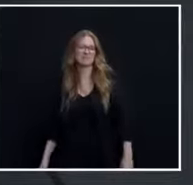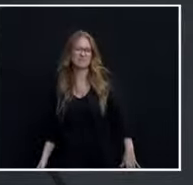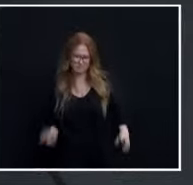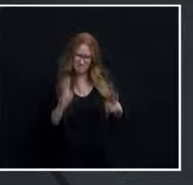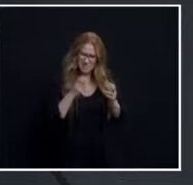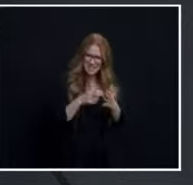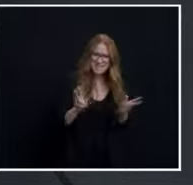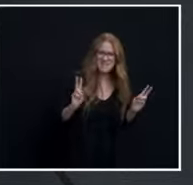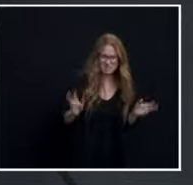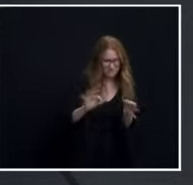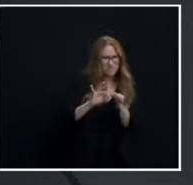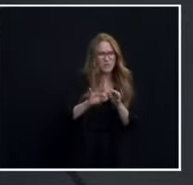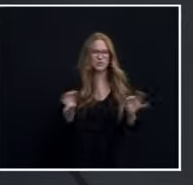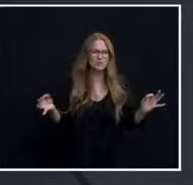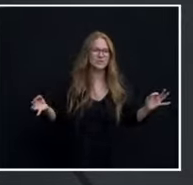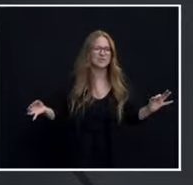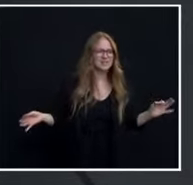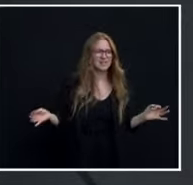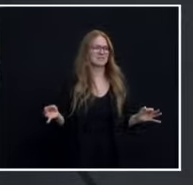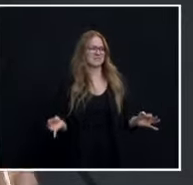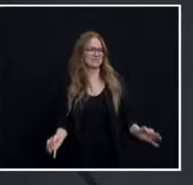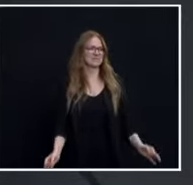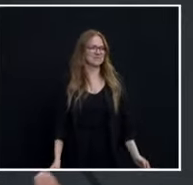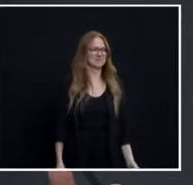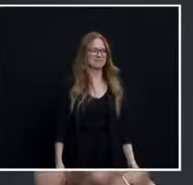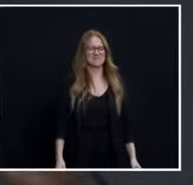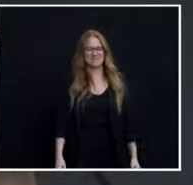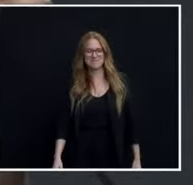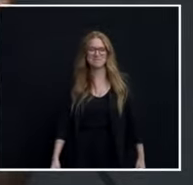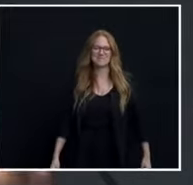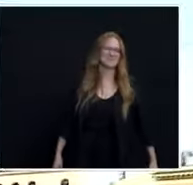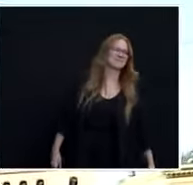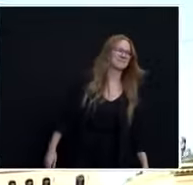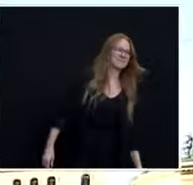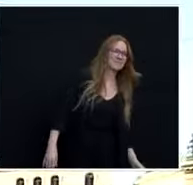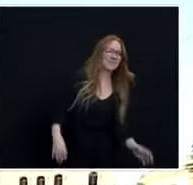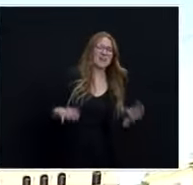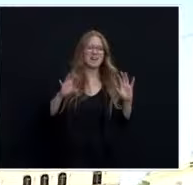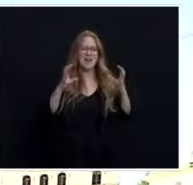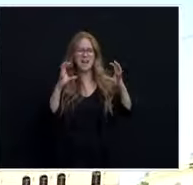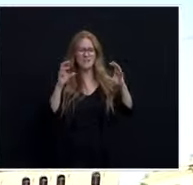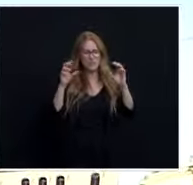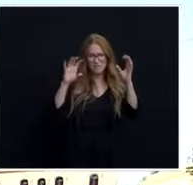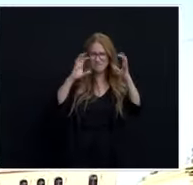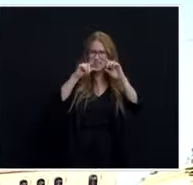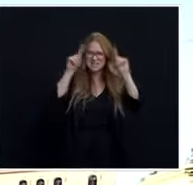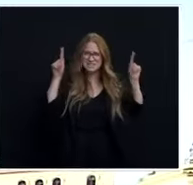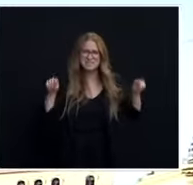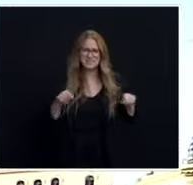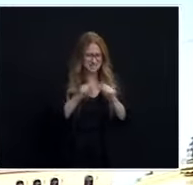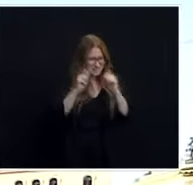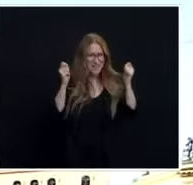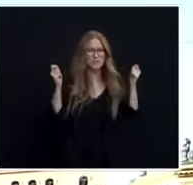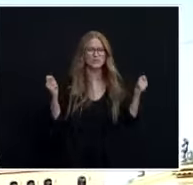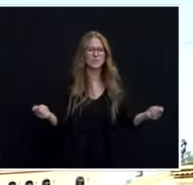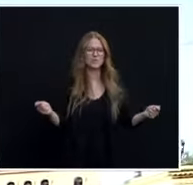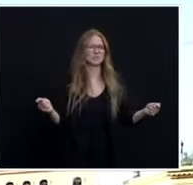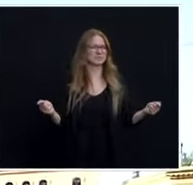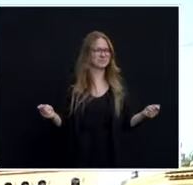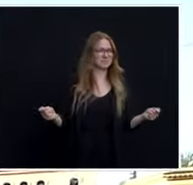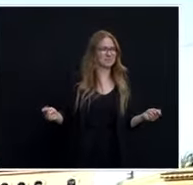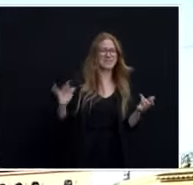Auf der ganzen Welt, im Radio, im Fernsehen, in der Zeitung, im